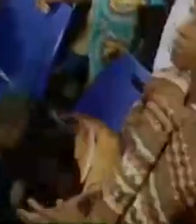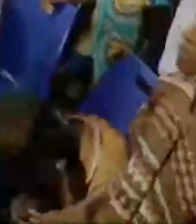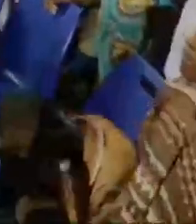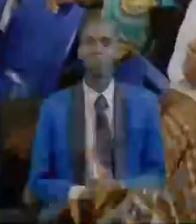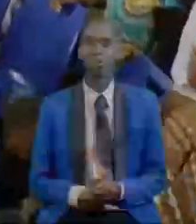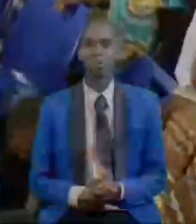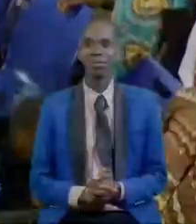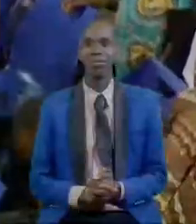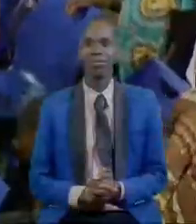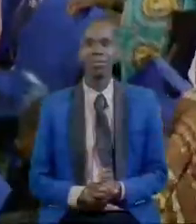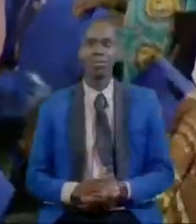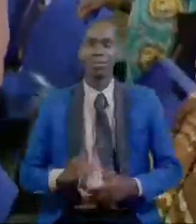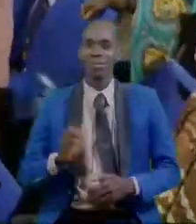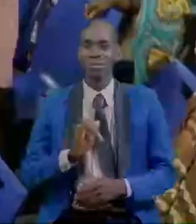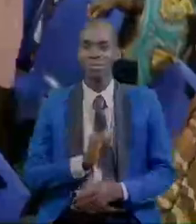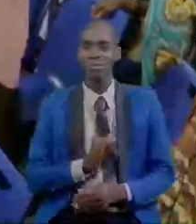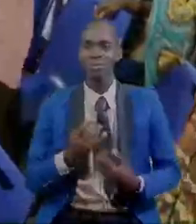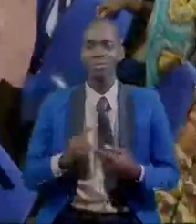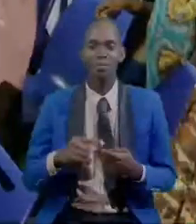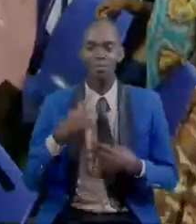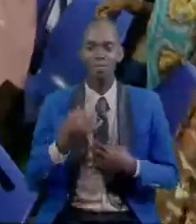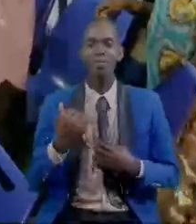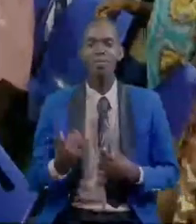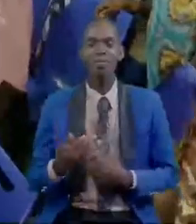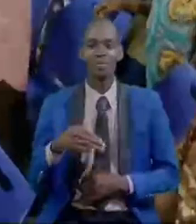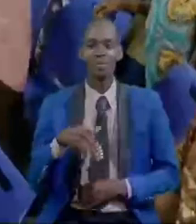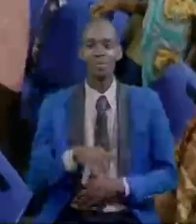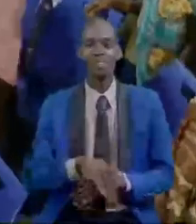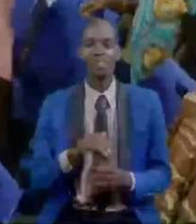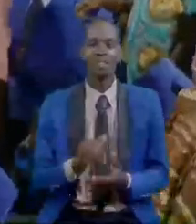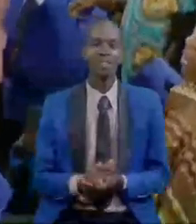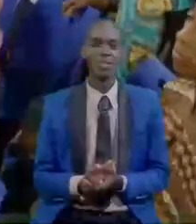Je viens vous annoncer ce soir que vous êtes déjà délié